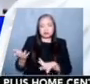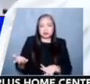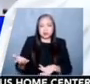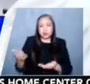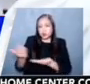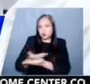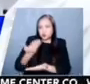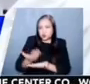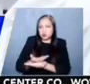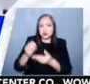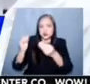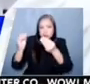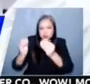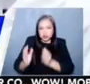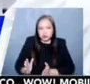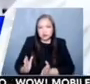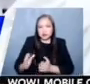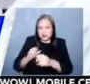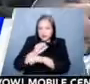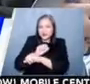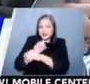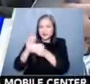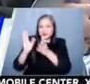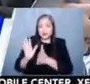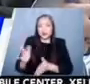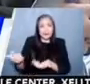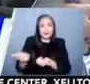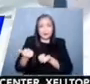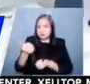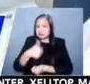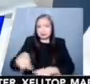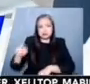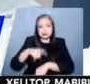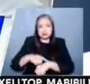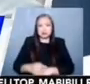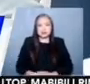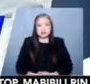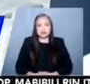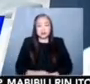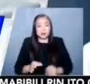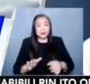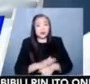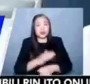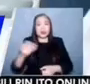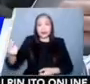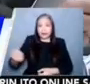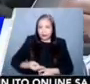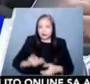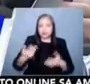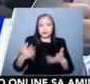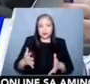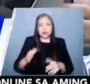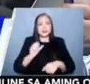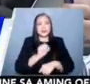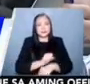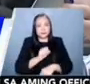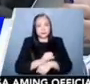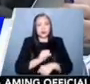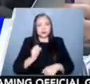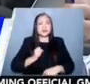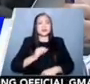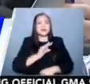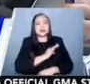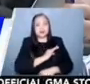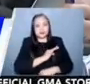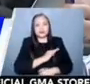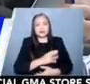I mean teachers nandon sila available any time when I say pool there you h them already as employees even if the Divisions have